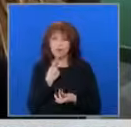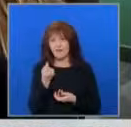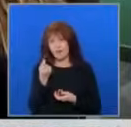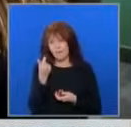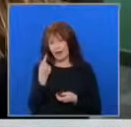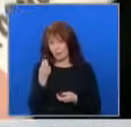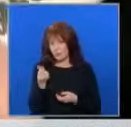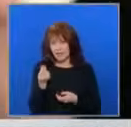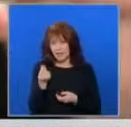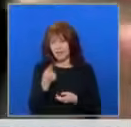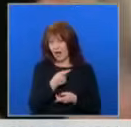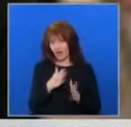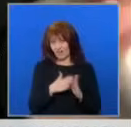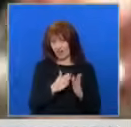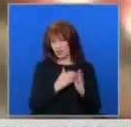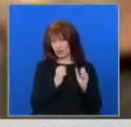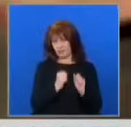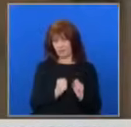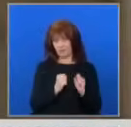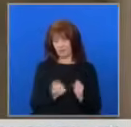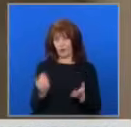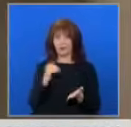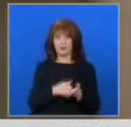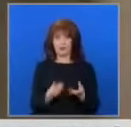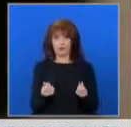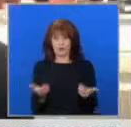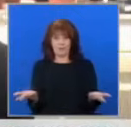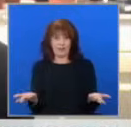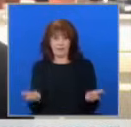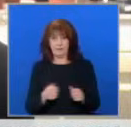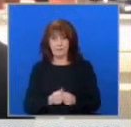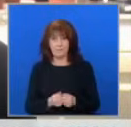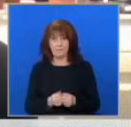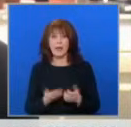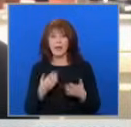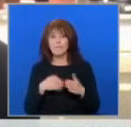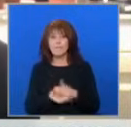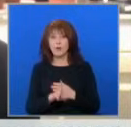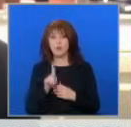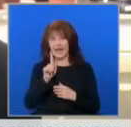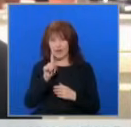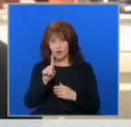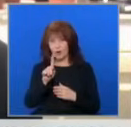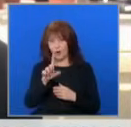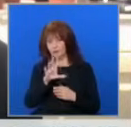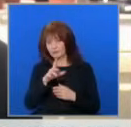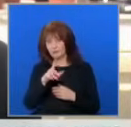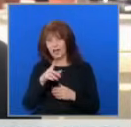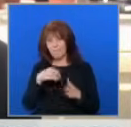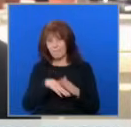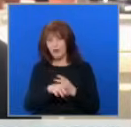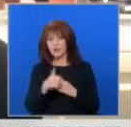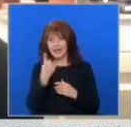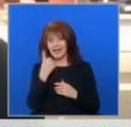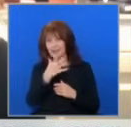парите, но те като се седят вкъщи, те няма откъде да дойдат пари по принцип. Под 1,5 не трябва да се взима, а